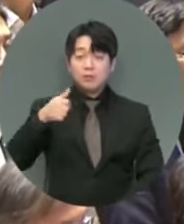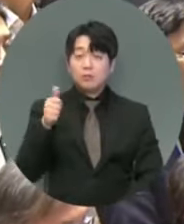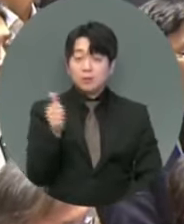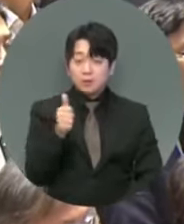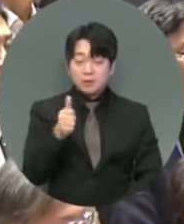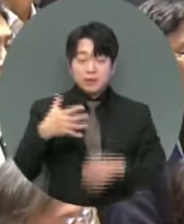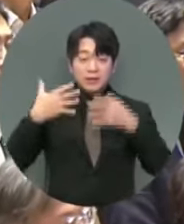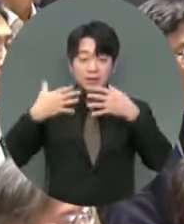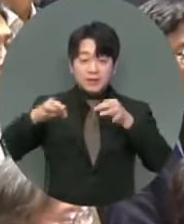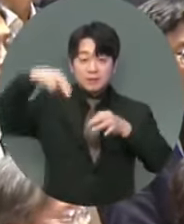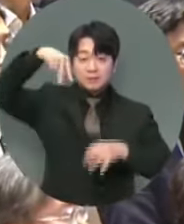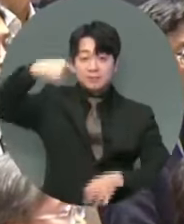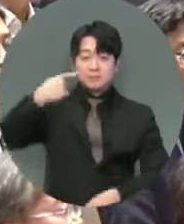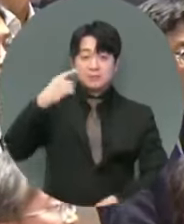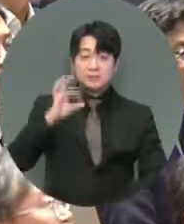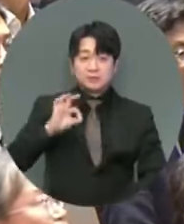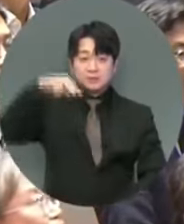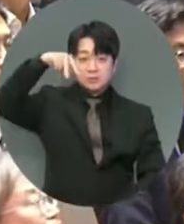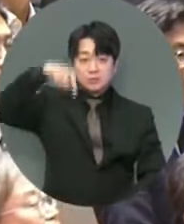김승수 의원,